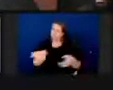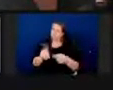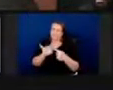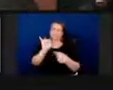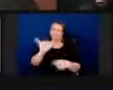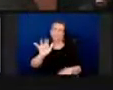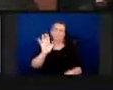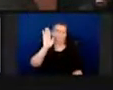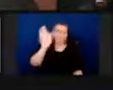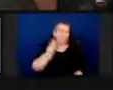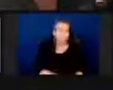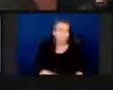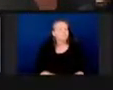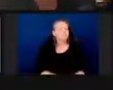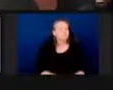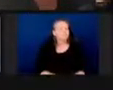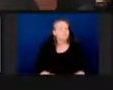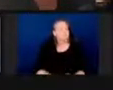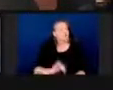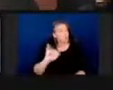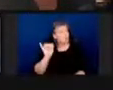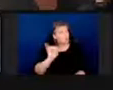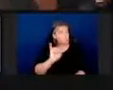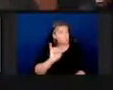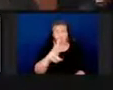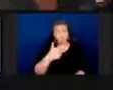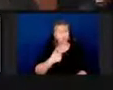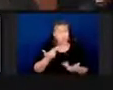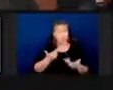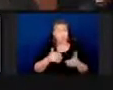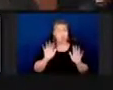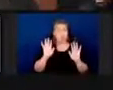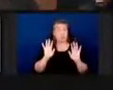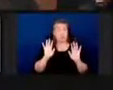jitihada zetu hapo. Lazima pia niseme kwamba